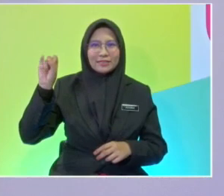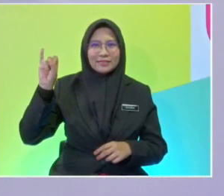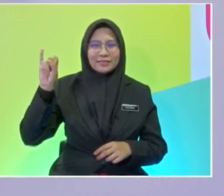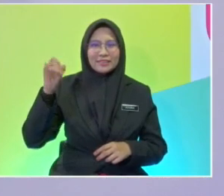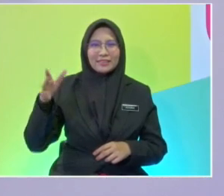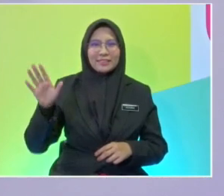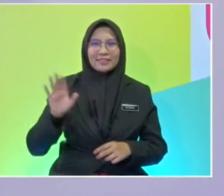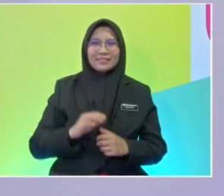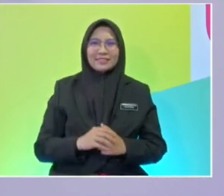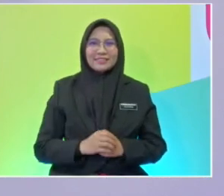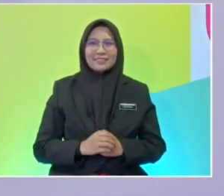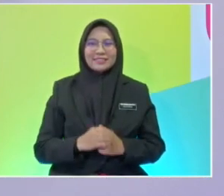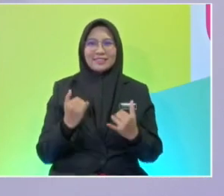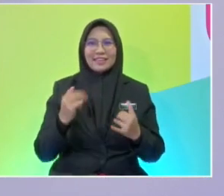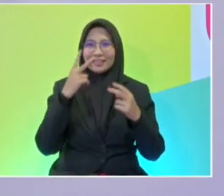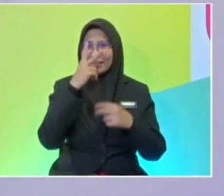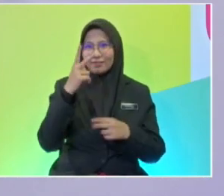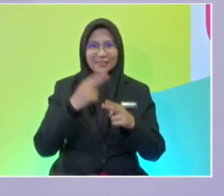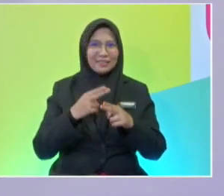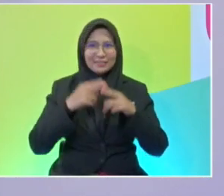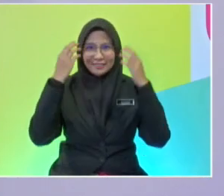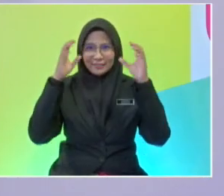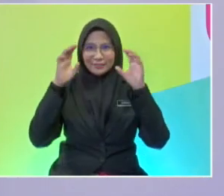saksikan dulu profil guru kita